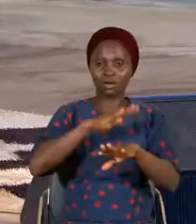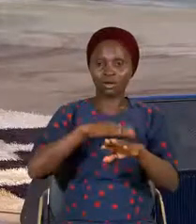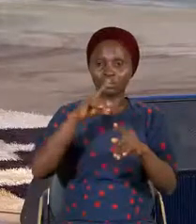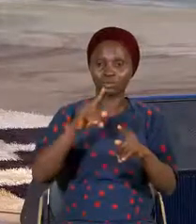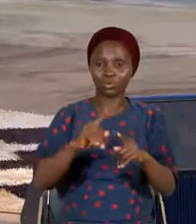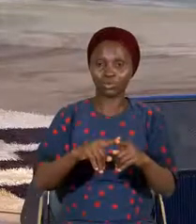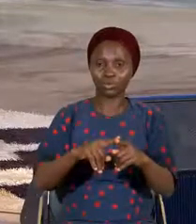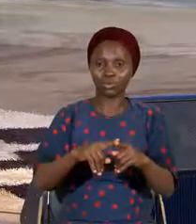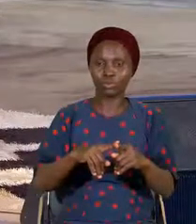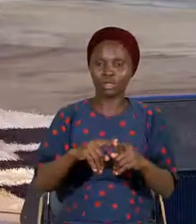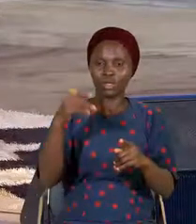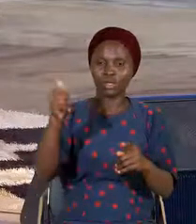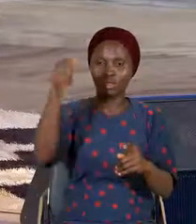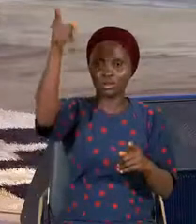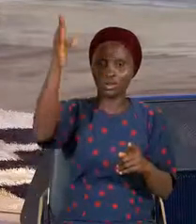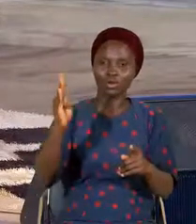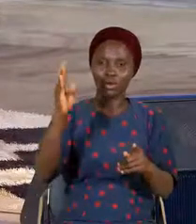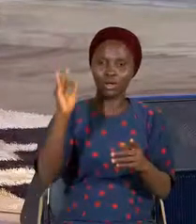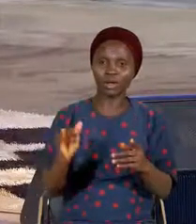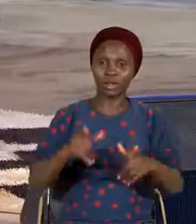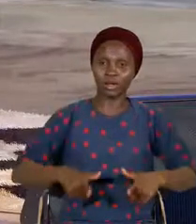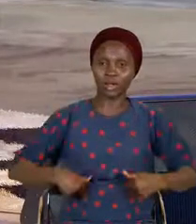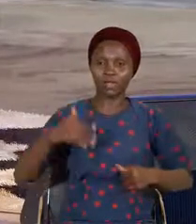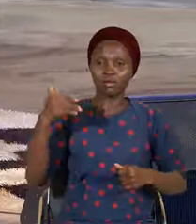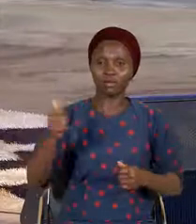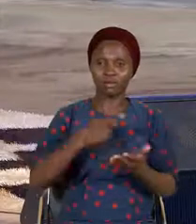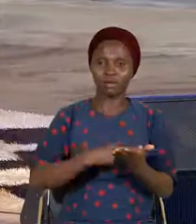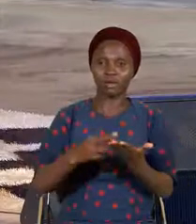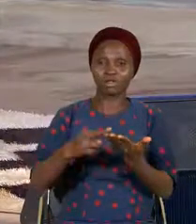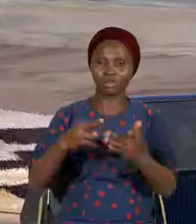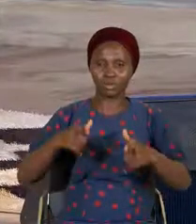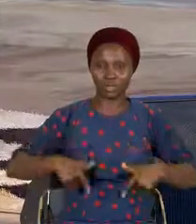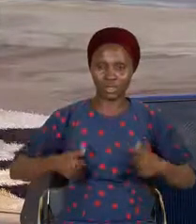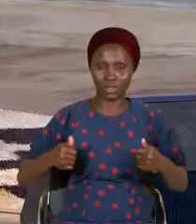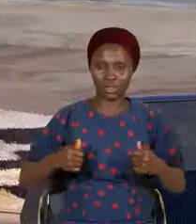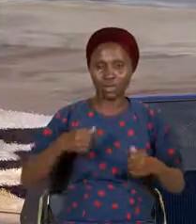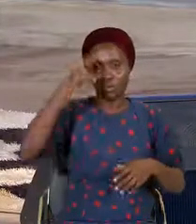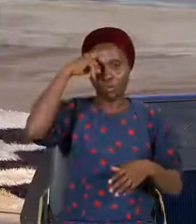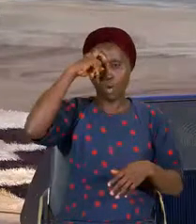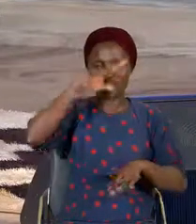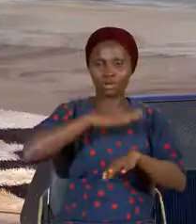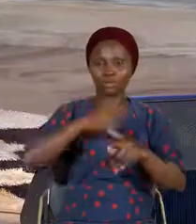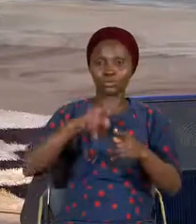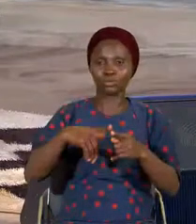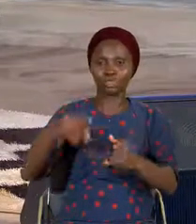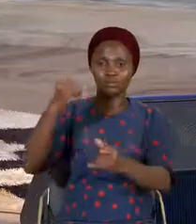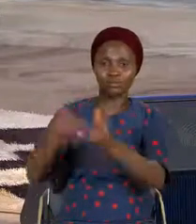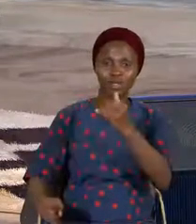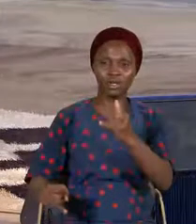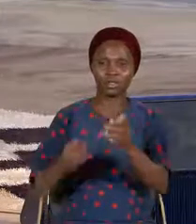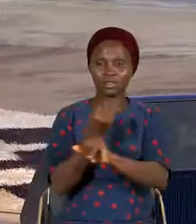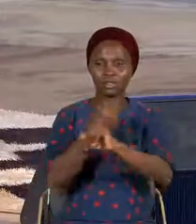rendre sage à la vie pieuse, à la vie juste. Te rendre sage